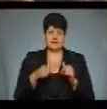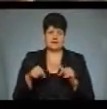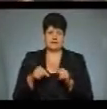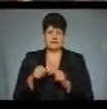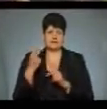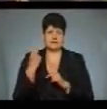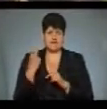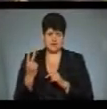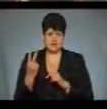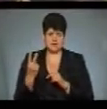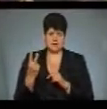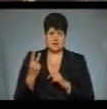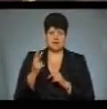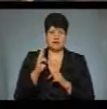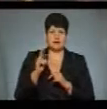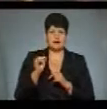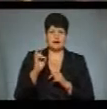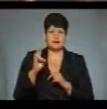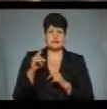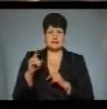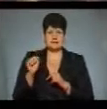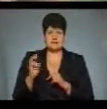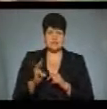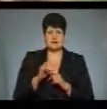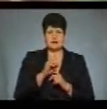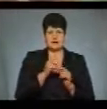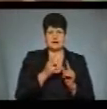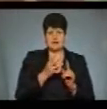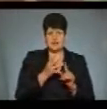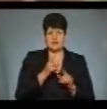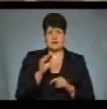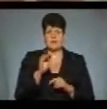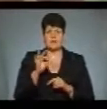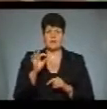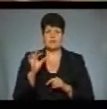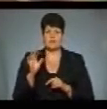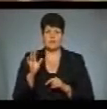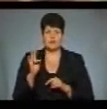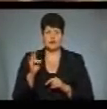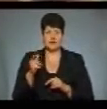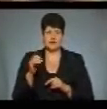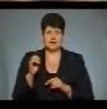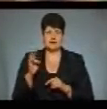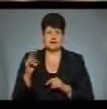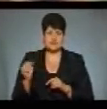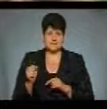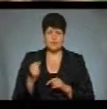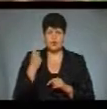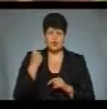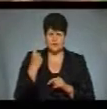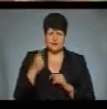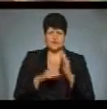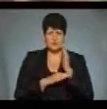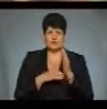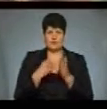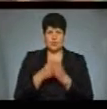них – це сорту канзан і 1 сорту фунгенза. Їхня вартість супоставима одної сакури з